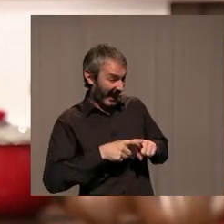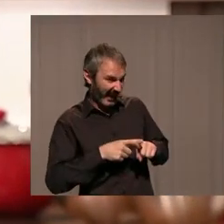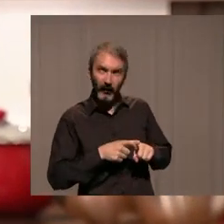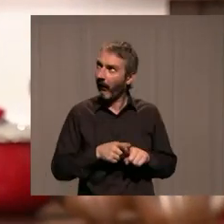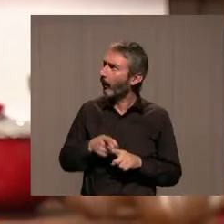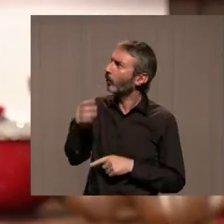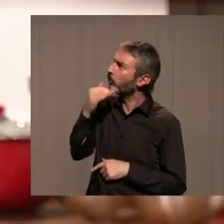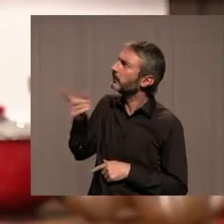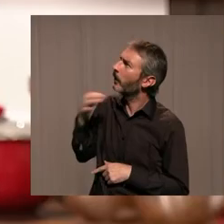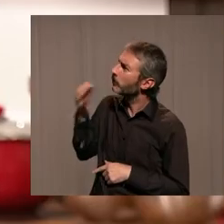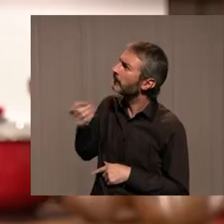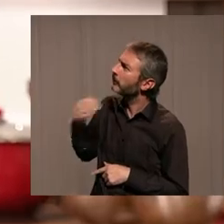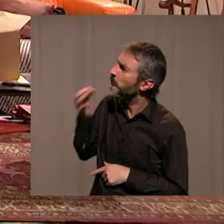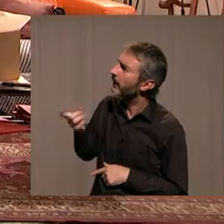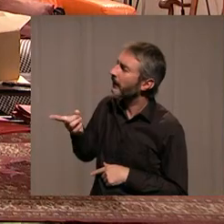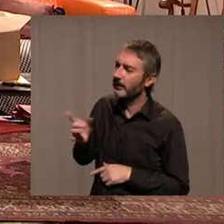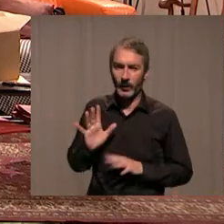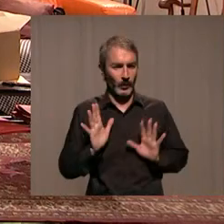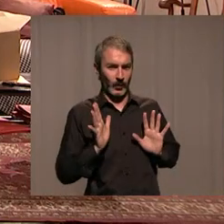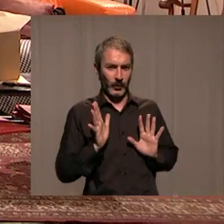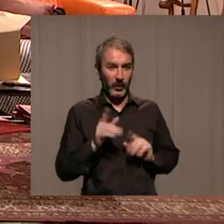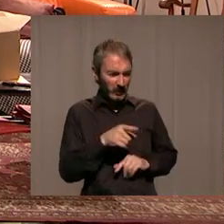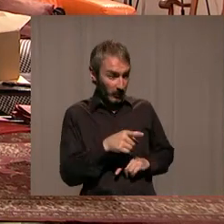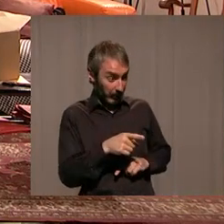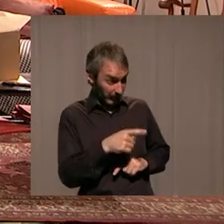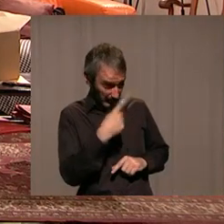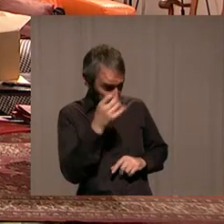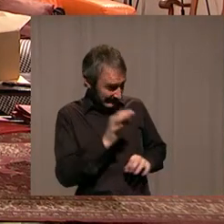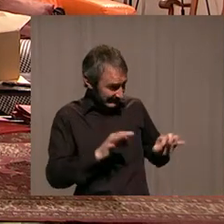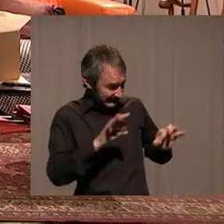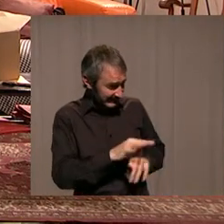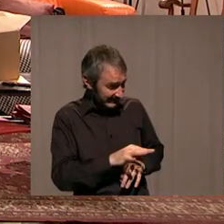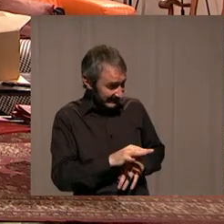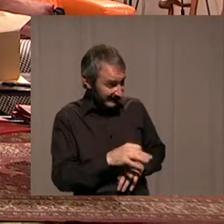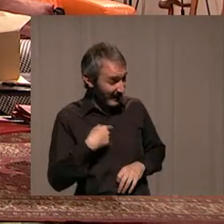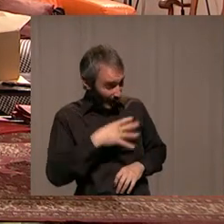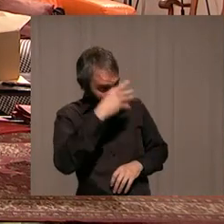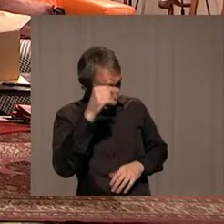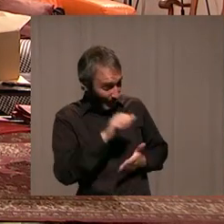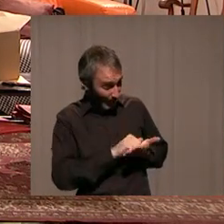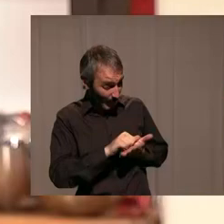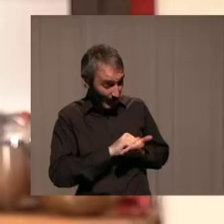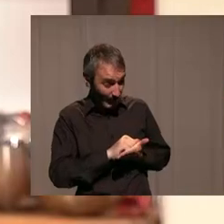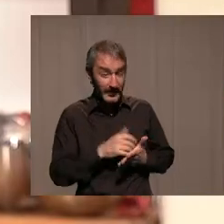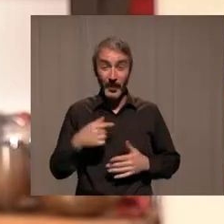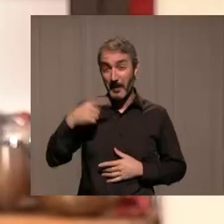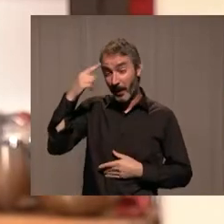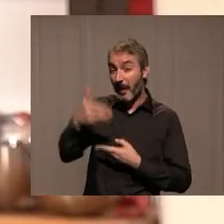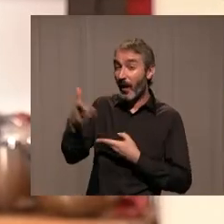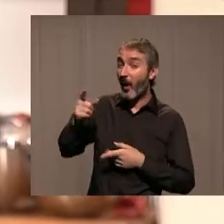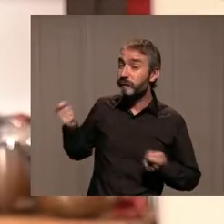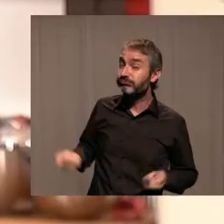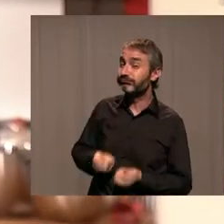Què t'han dit? No diré res sense el meu advocat davant. No, perquè no recordes absolutament res de la festa de graduació. La premsa local va...